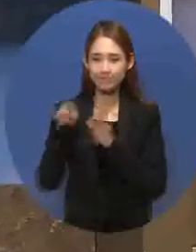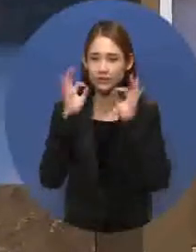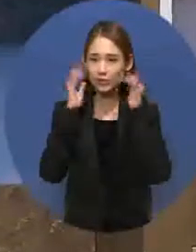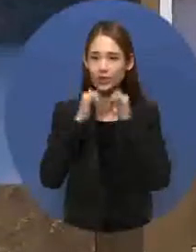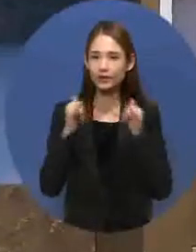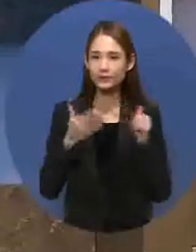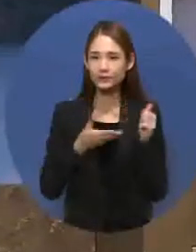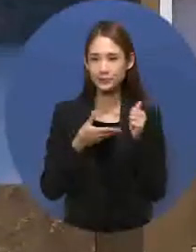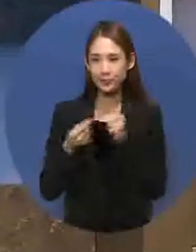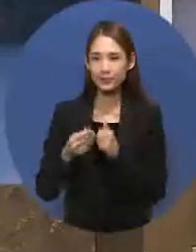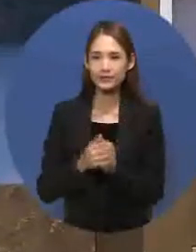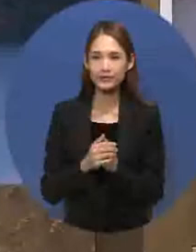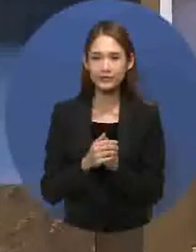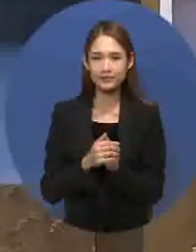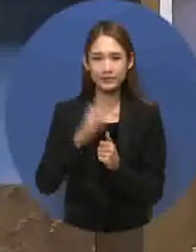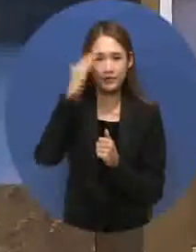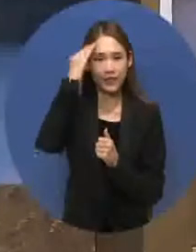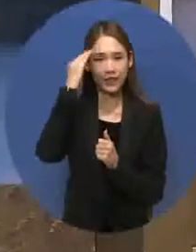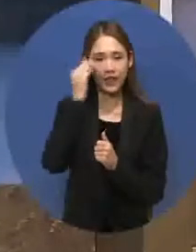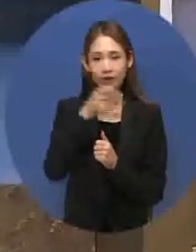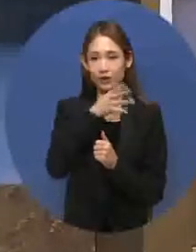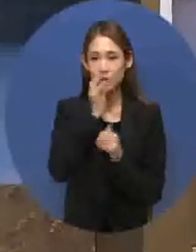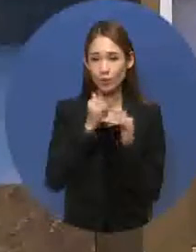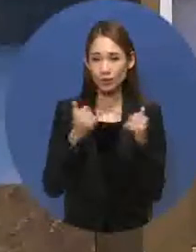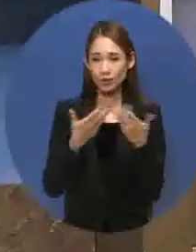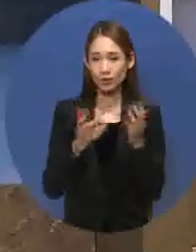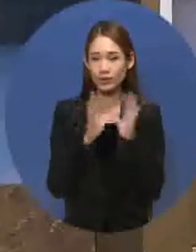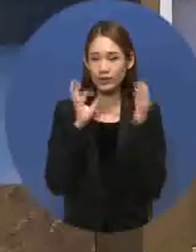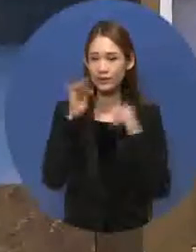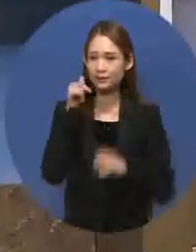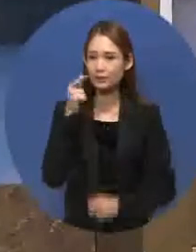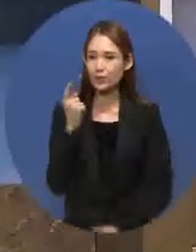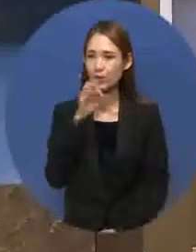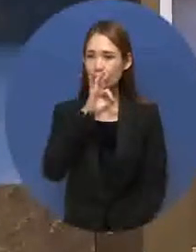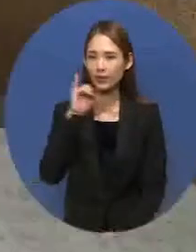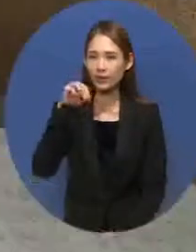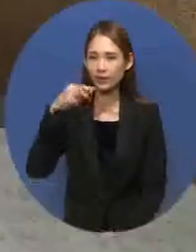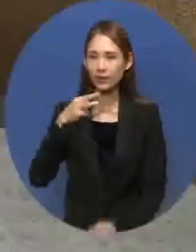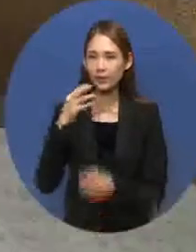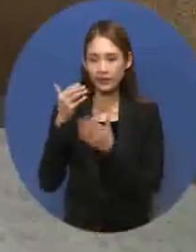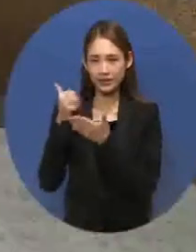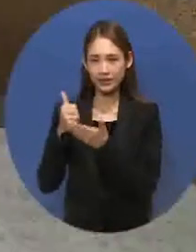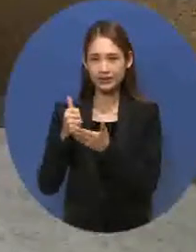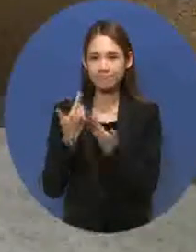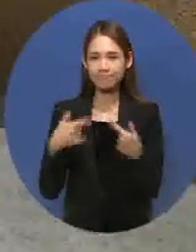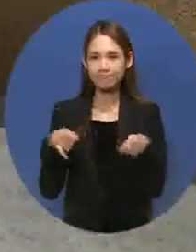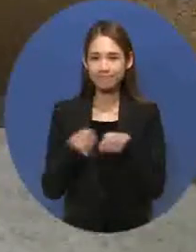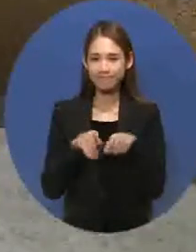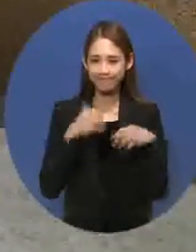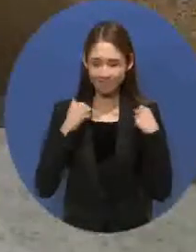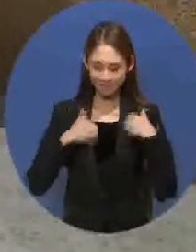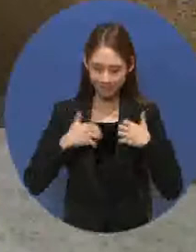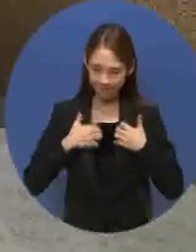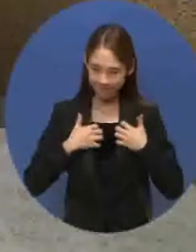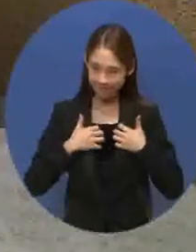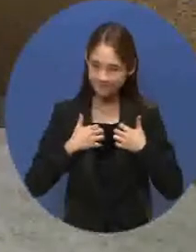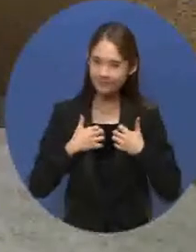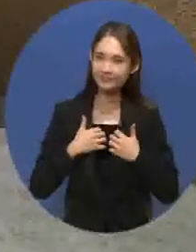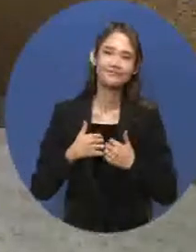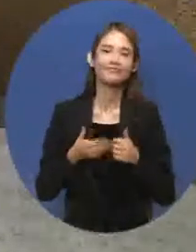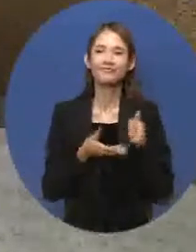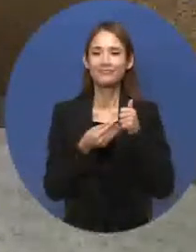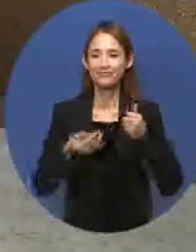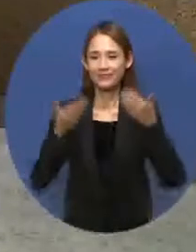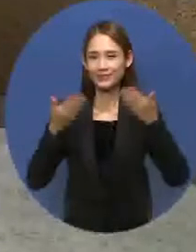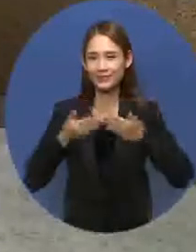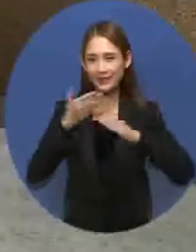분을 모셨습니다. 대한노인회 김호일 회장님과 함께 이야기 나눠보겠습니다. 회장님 반갑습니다. 반갑습니다. 네, 반갑습니다. 초대해